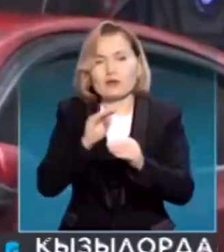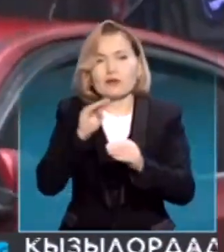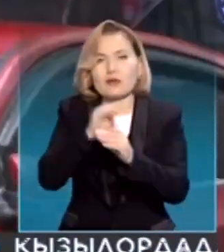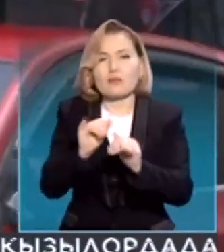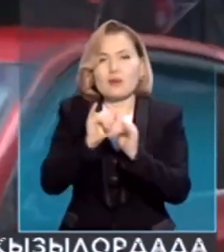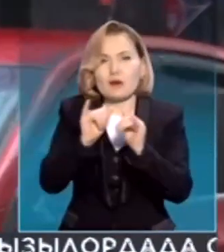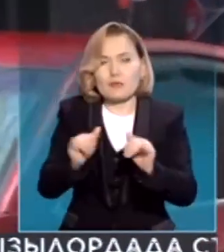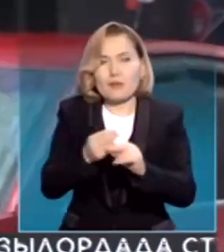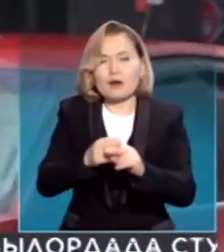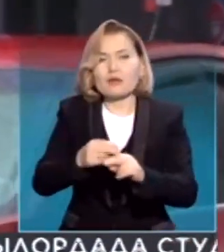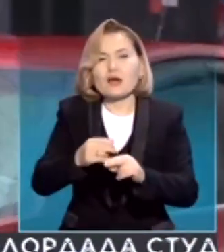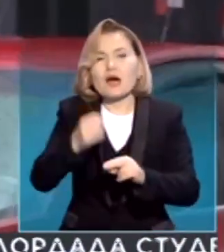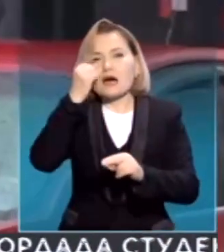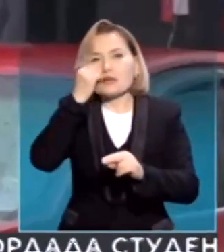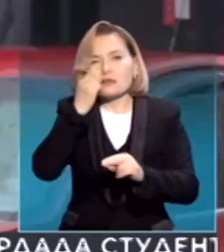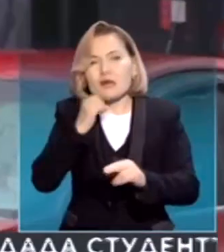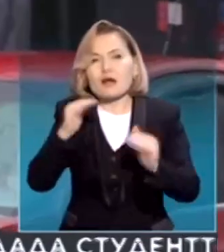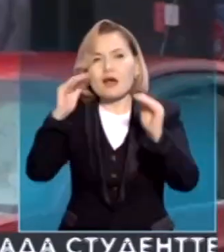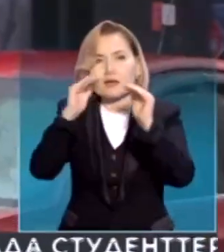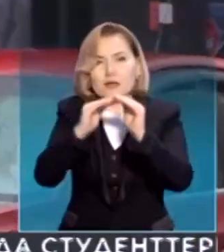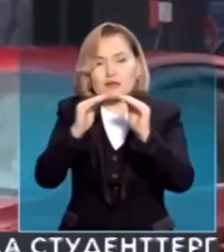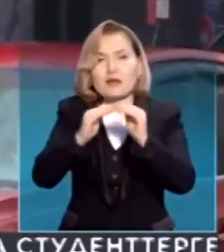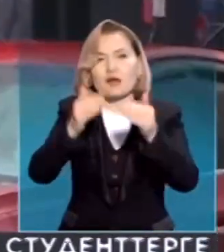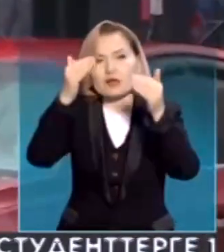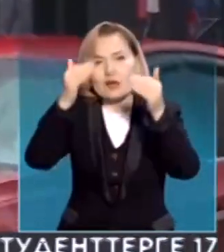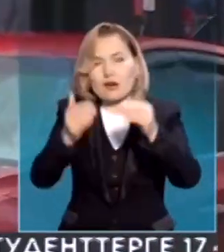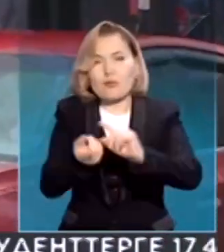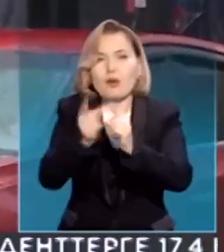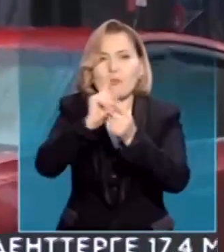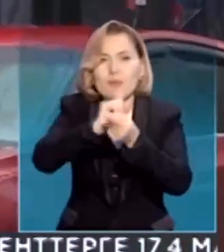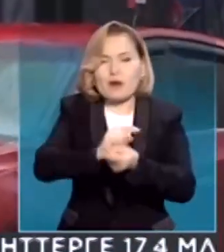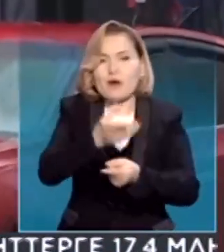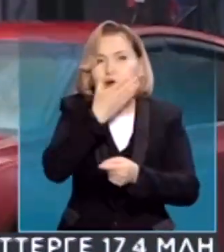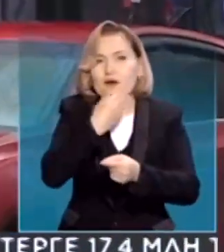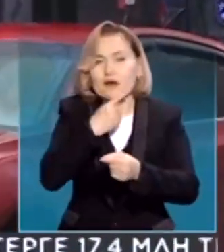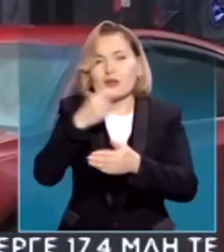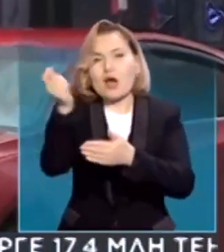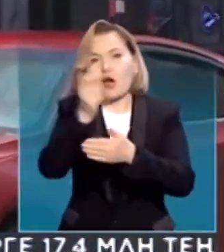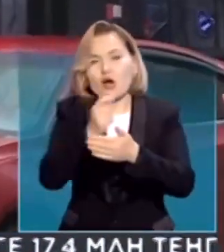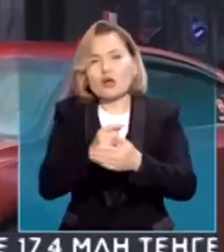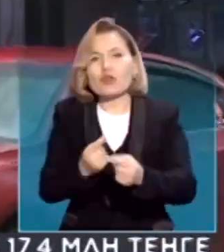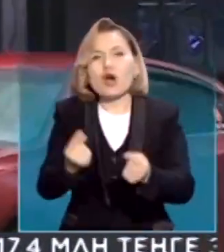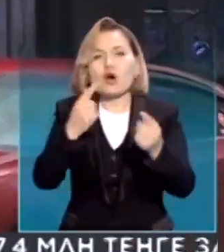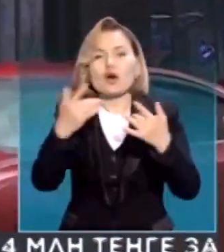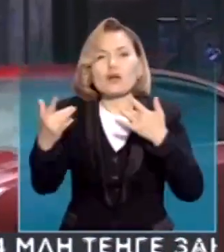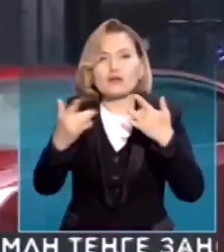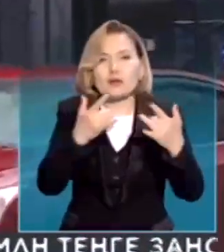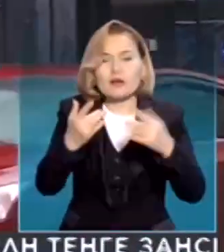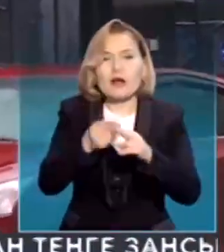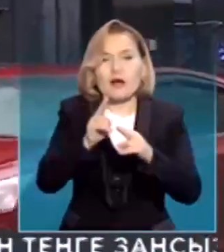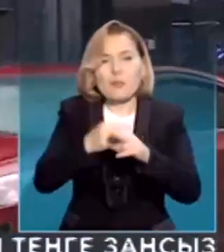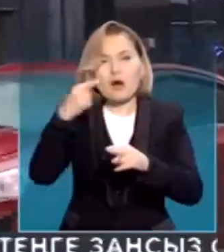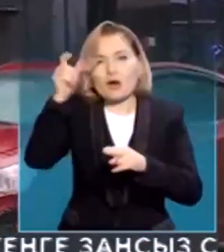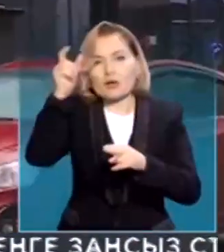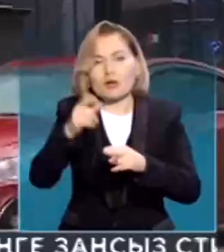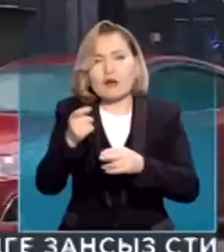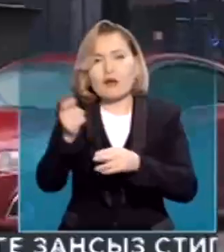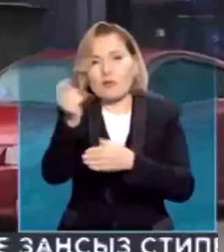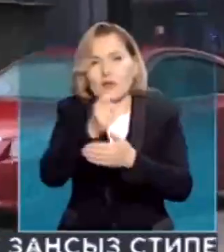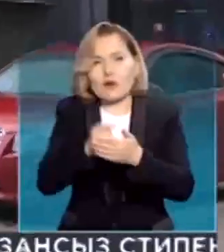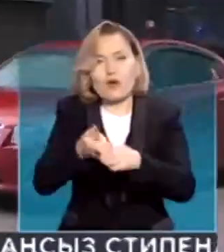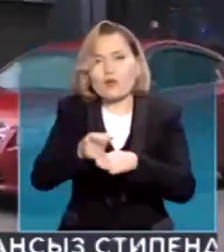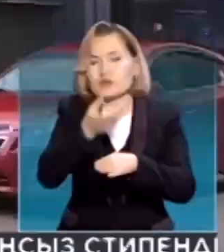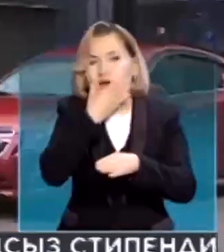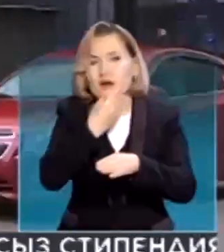Сүрең тартқан ескі ғимараттарға жан бітіріп, ел өміріндегі қызықты сәттерді, ұлы тұлғалар мен тарихи оқиғаларды шебер бейнелейтін көркем суреттер